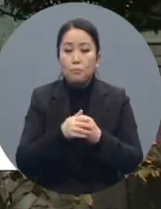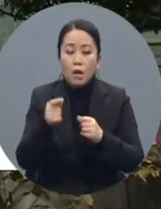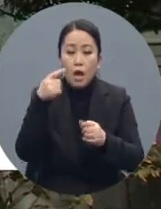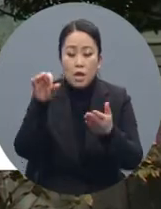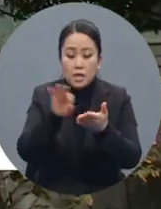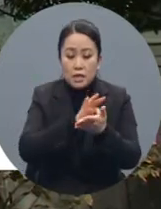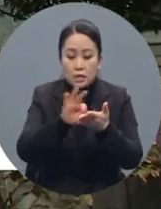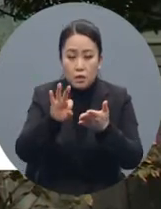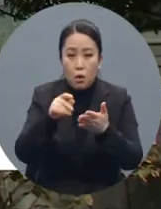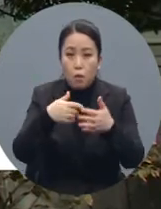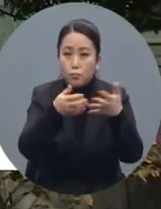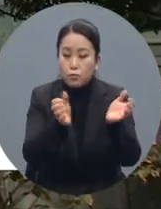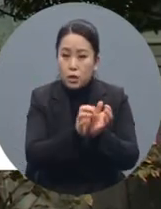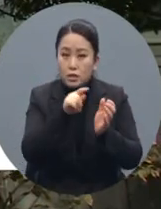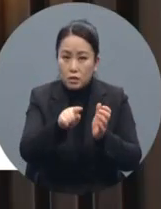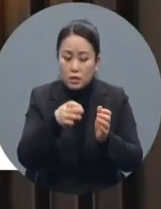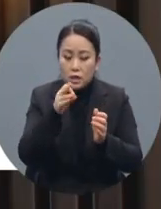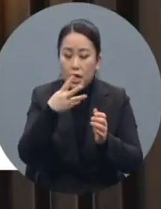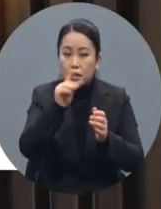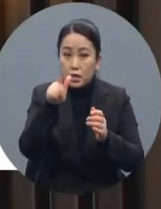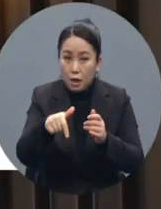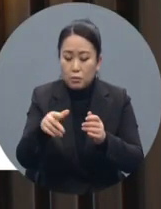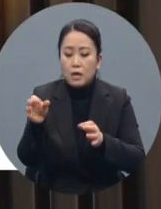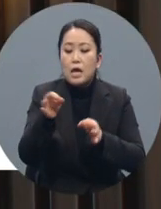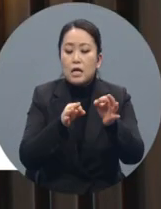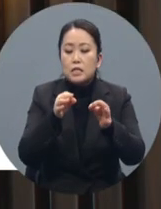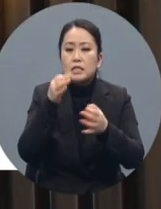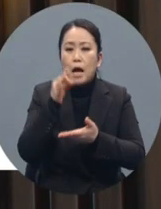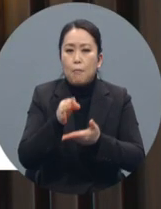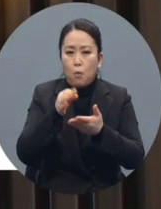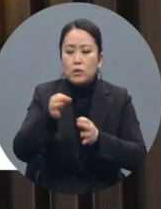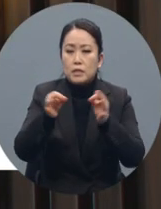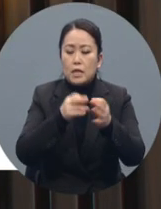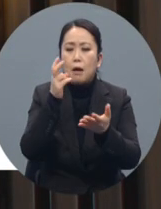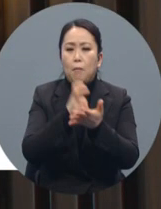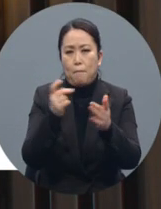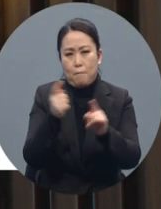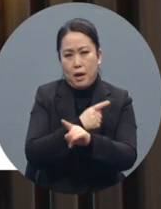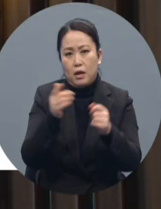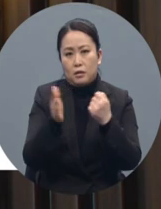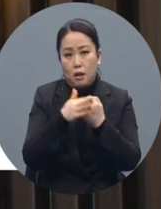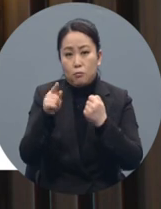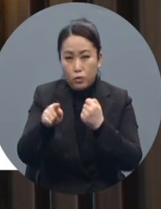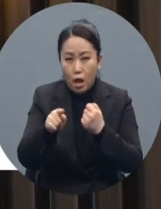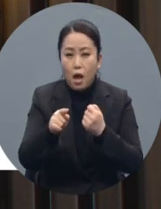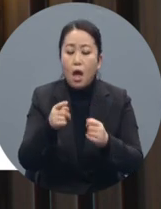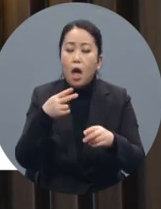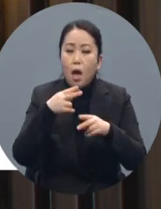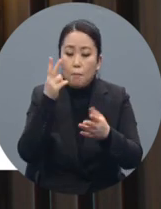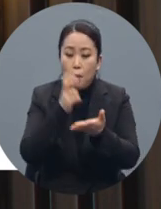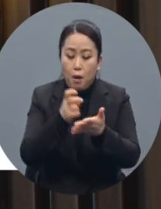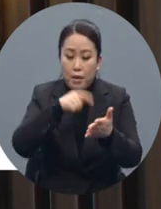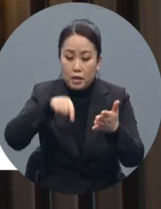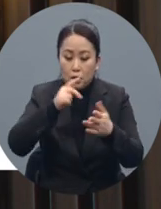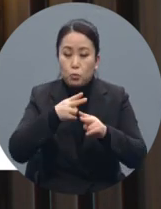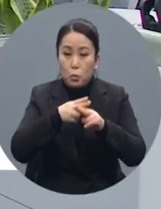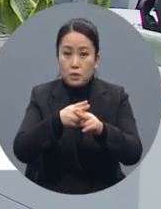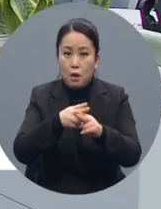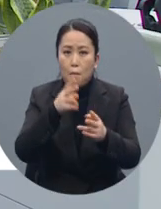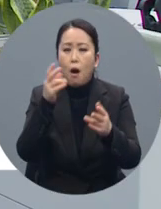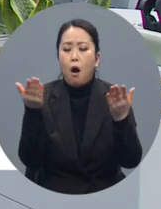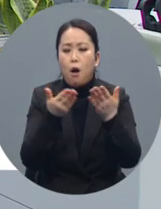기재부는 예탁결제원 은 자본시장법 개정으로 전자 등록 업무가 법상 독자 법무 에서 재회 됨에 따라